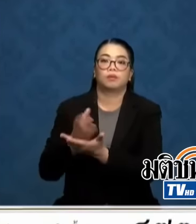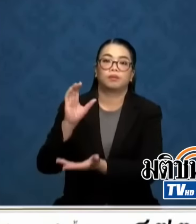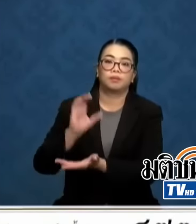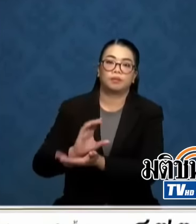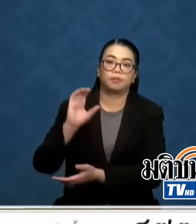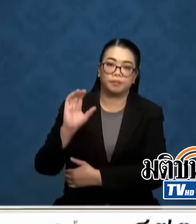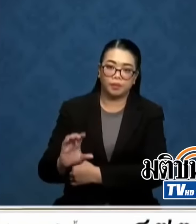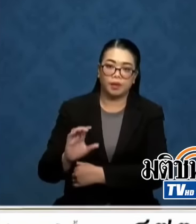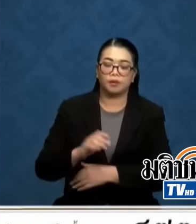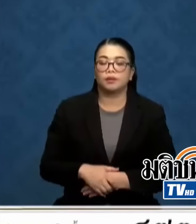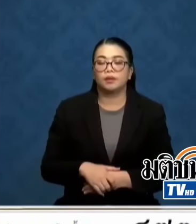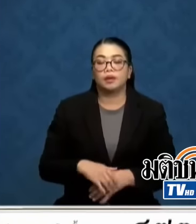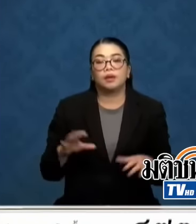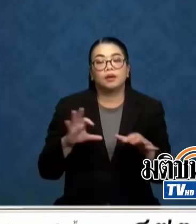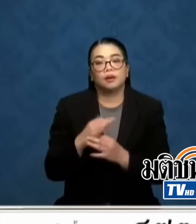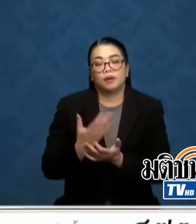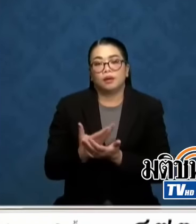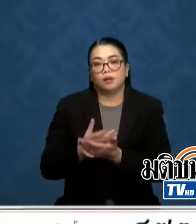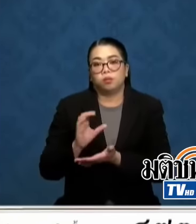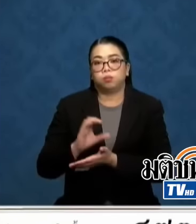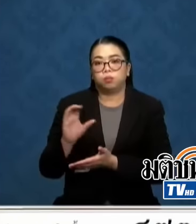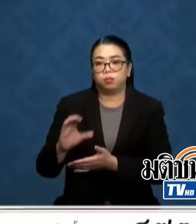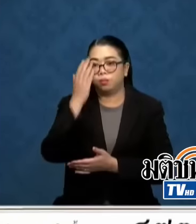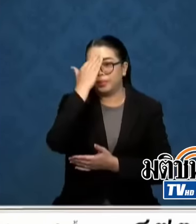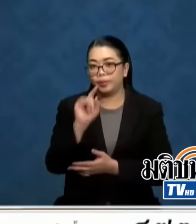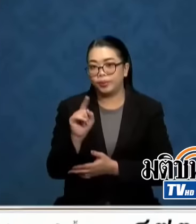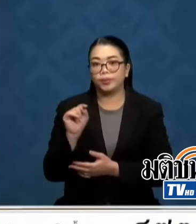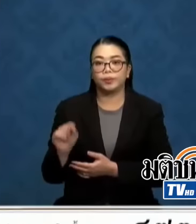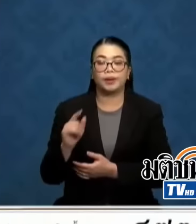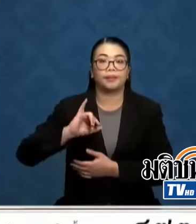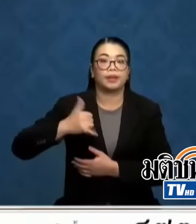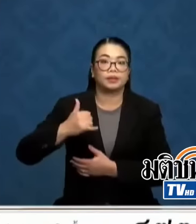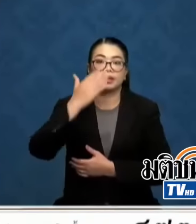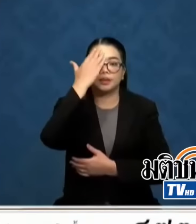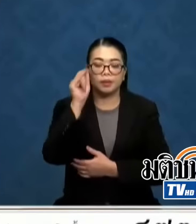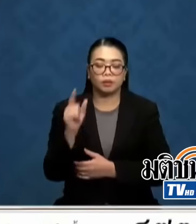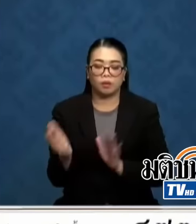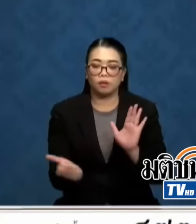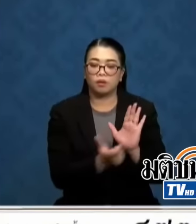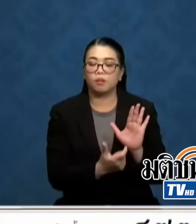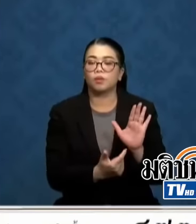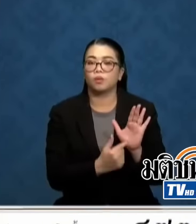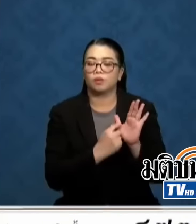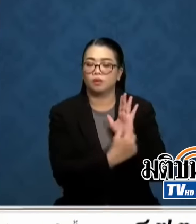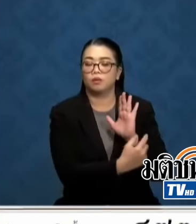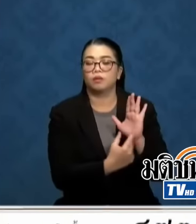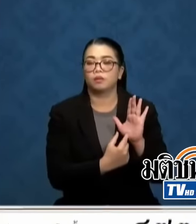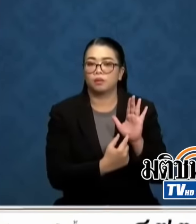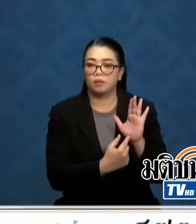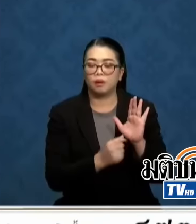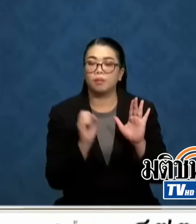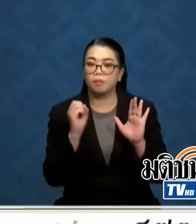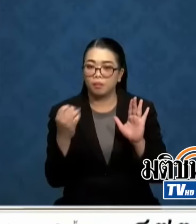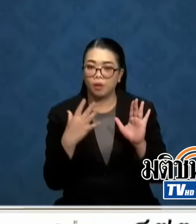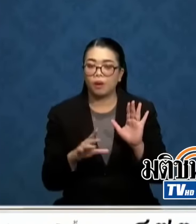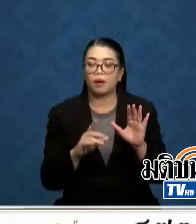ประมาณมันเกี่ยวข้องกับงบประมาณตรงไหนครับผมไม่แน่ใจว่าทำไมถึงต้องไประบุอย่างงนี้เขา